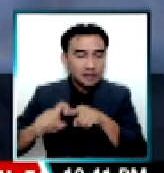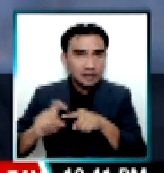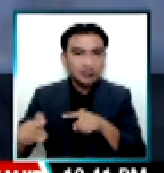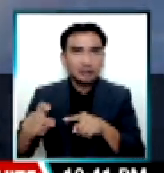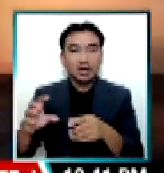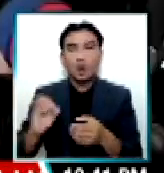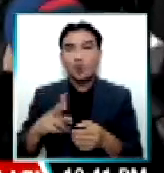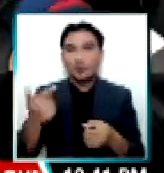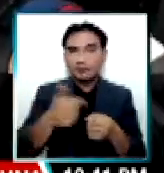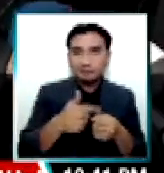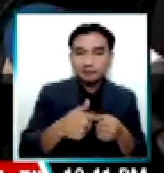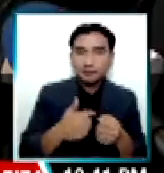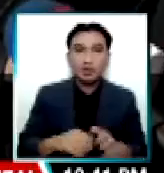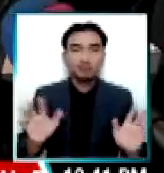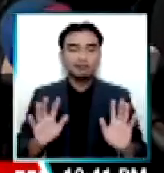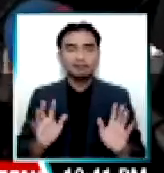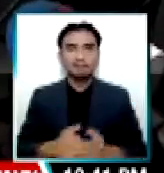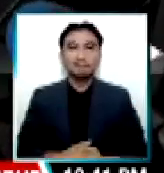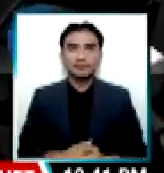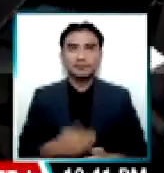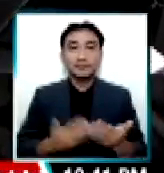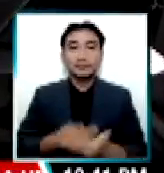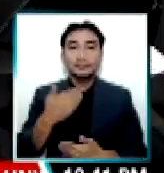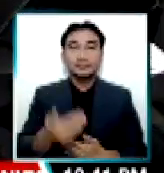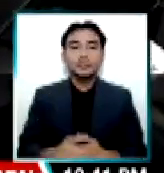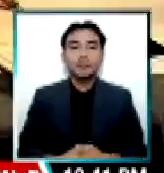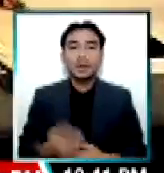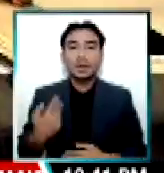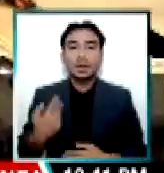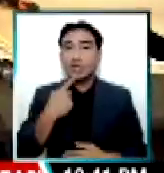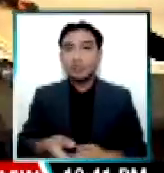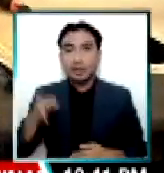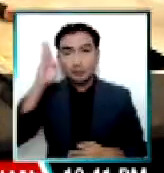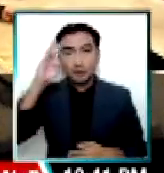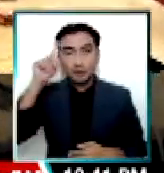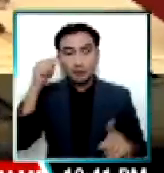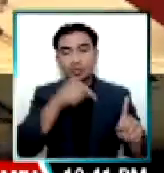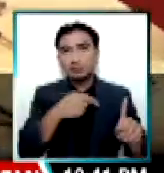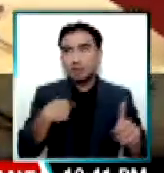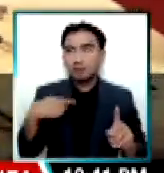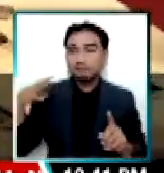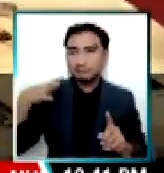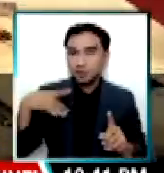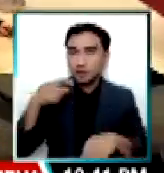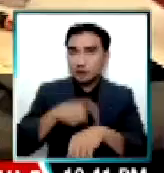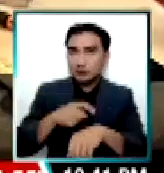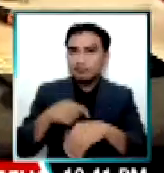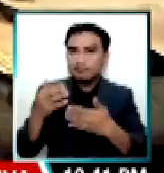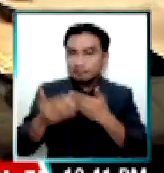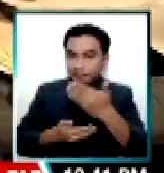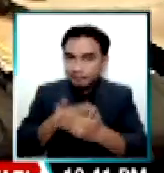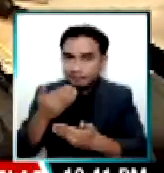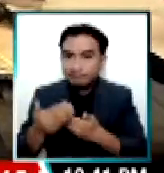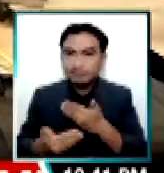ganun eh. Diba? Nauna na rin sinabi ni President-elect Marcos na bigyan daw siya ng panahon na makapamili. Unti-unti raw naman nilang pinupunan